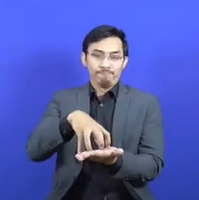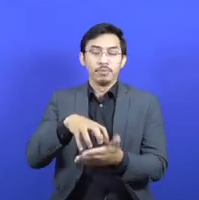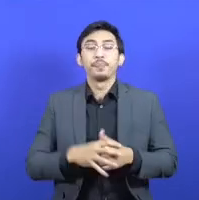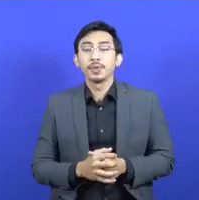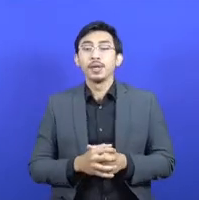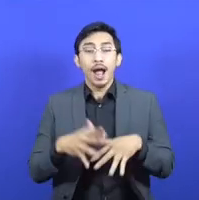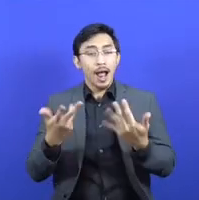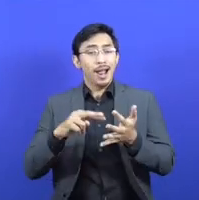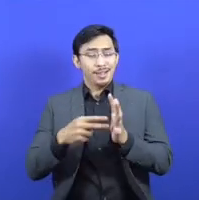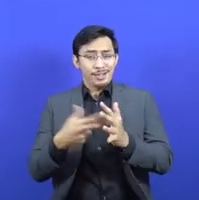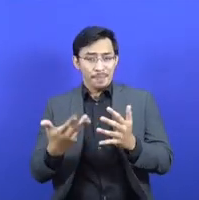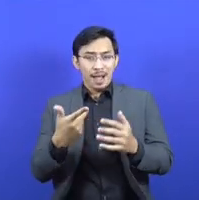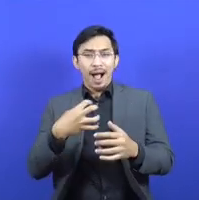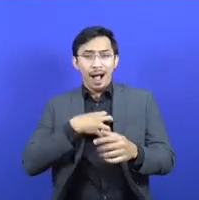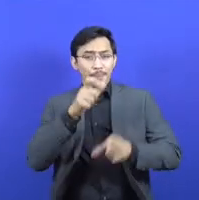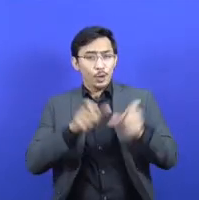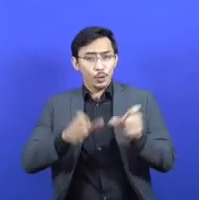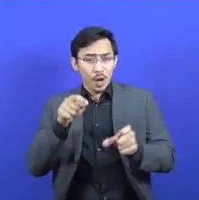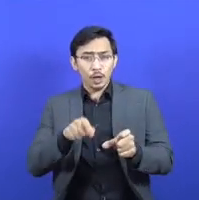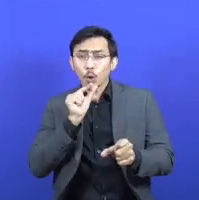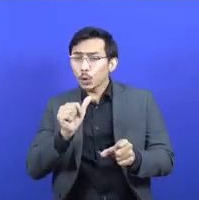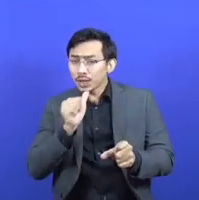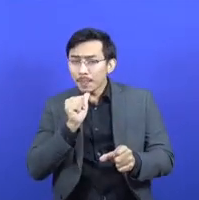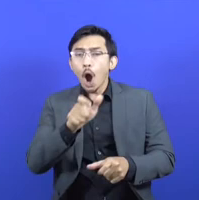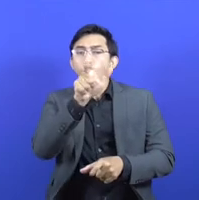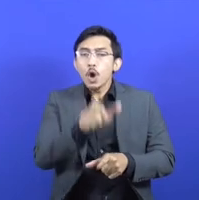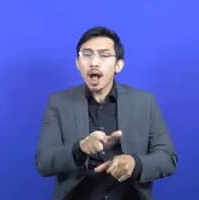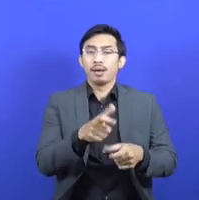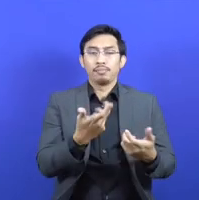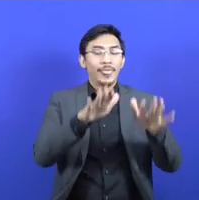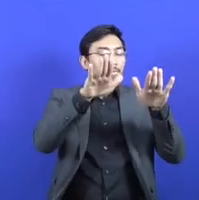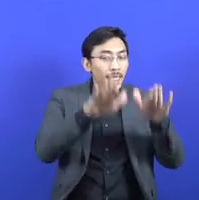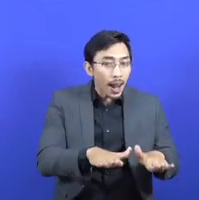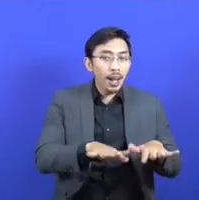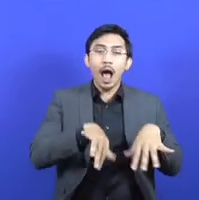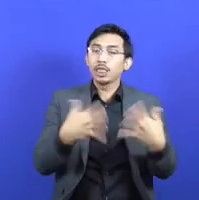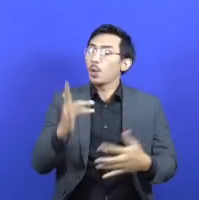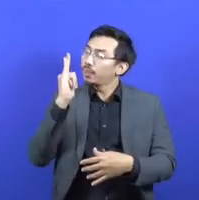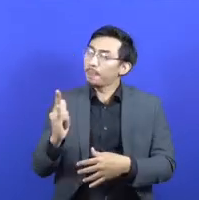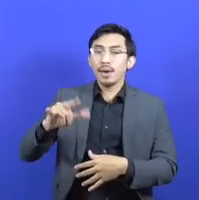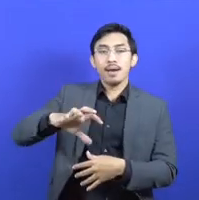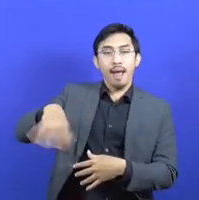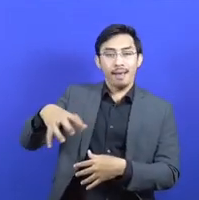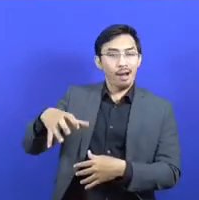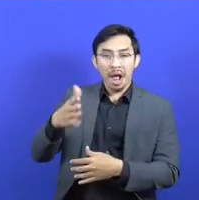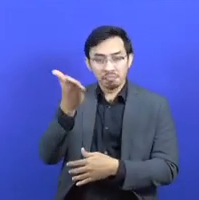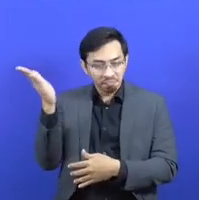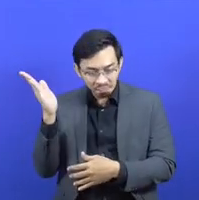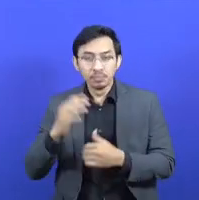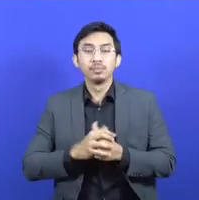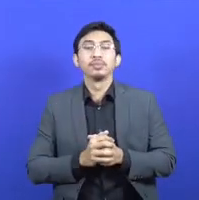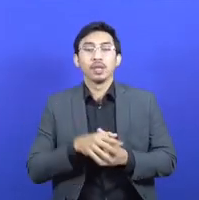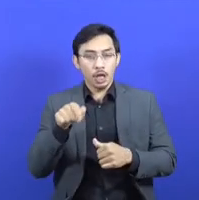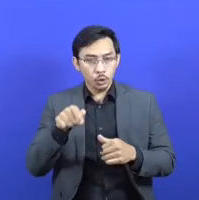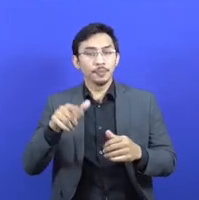kedaulatan. Artinya, hak kependudukan berlaku bagi setiap orang yang tinggal atau menetap di daerah tertentu,